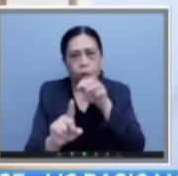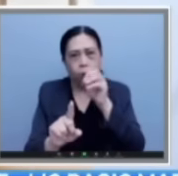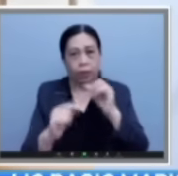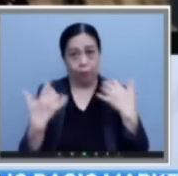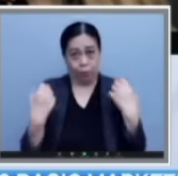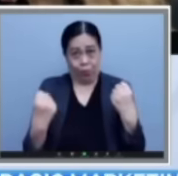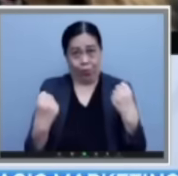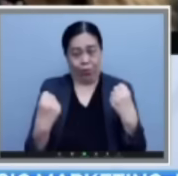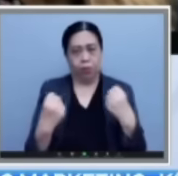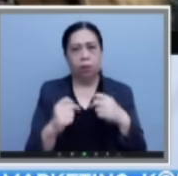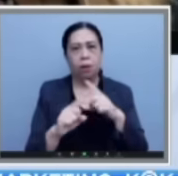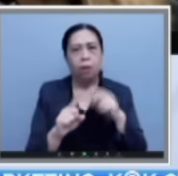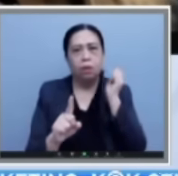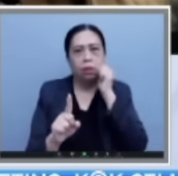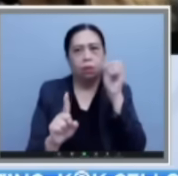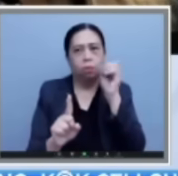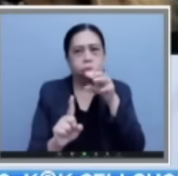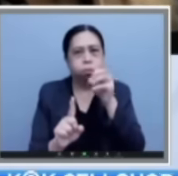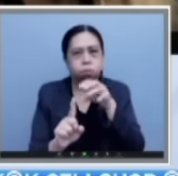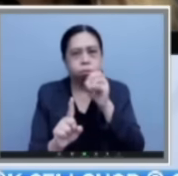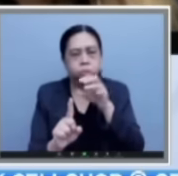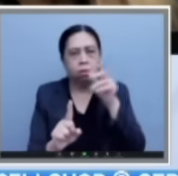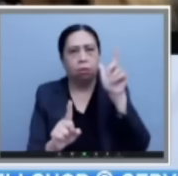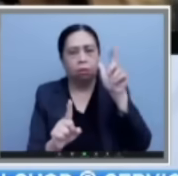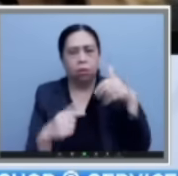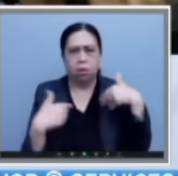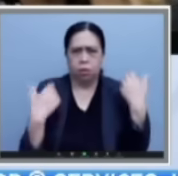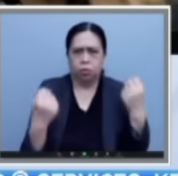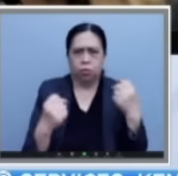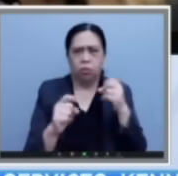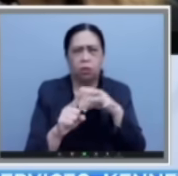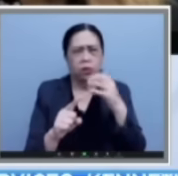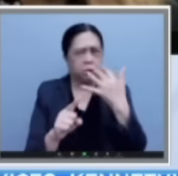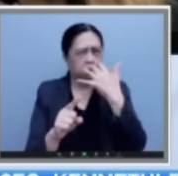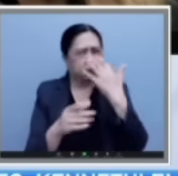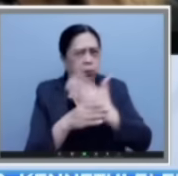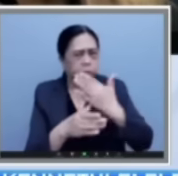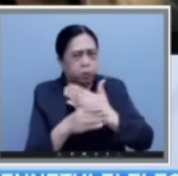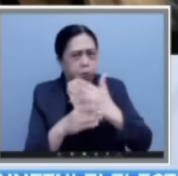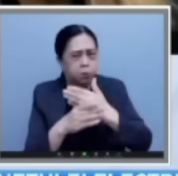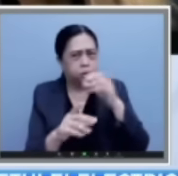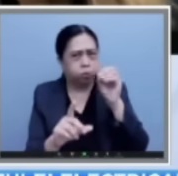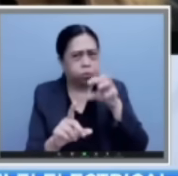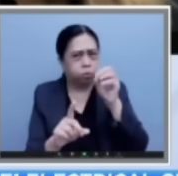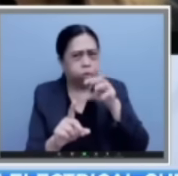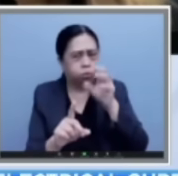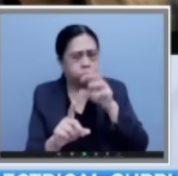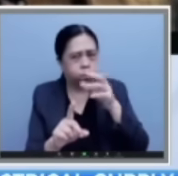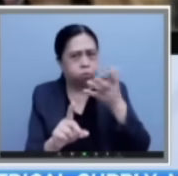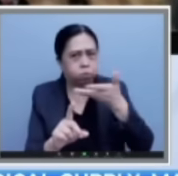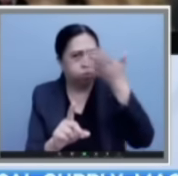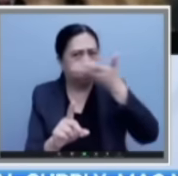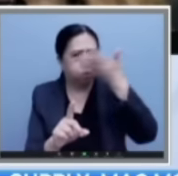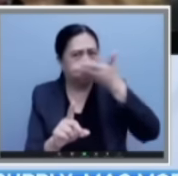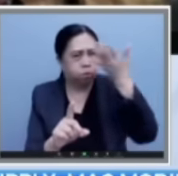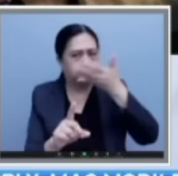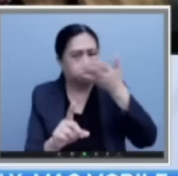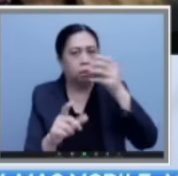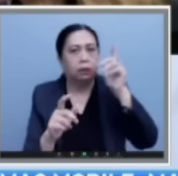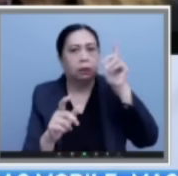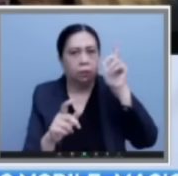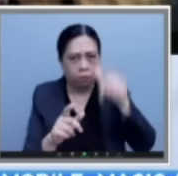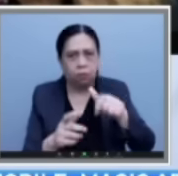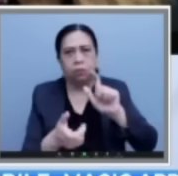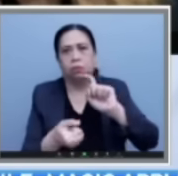mga very irritating and toxic na gases na ito substances na ito no ah pwedeng